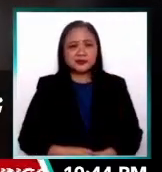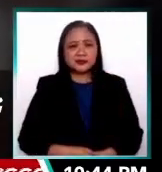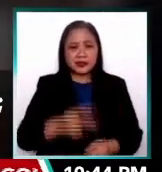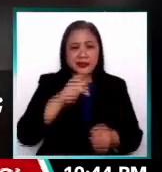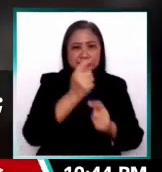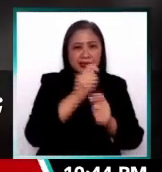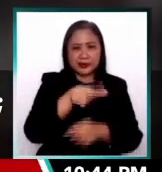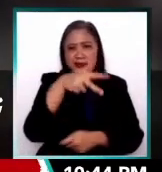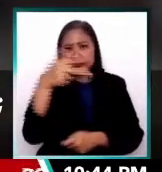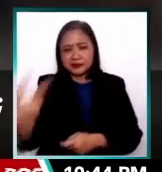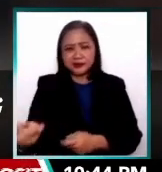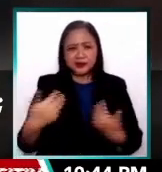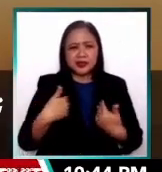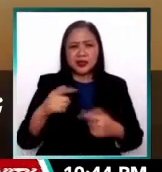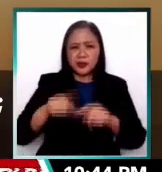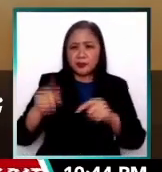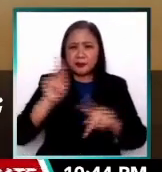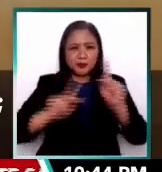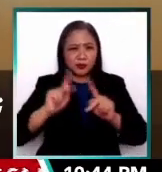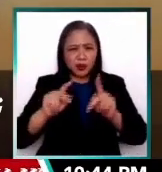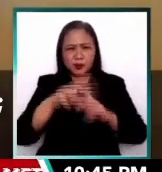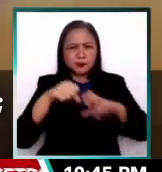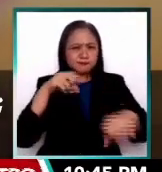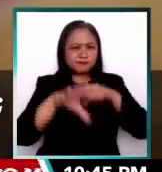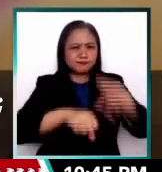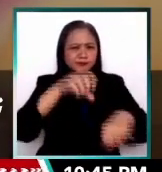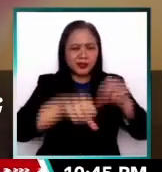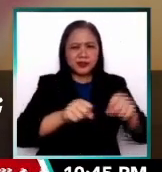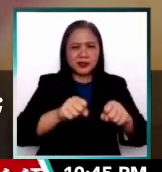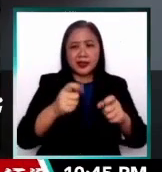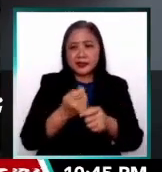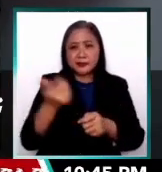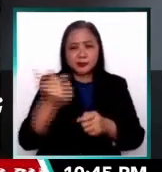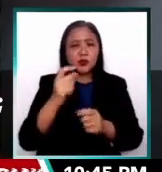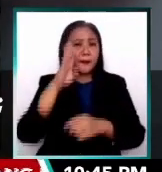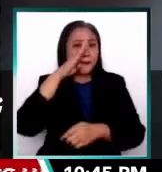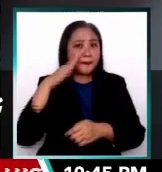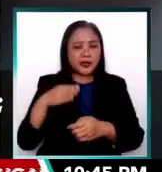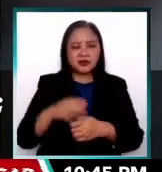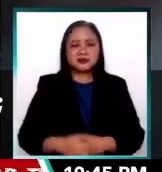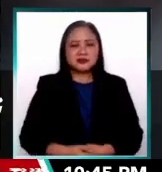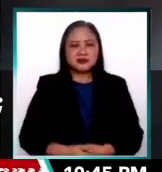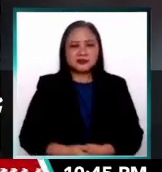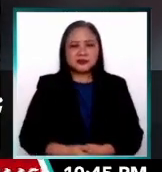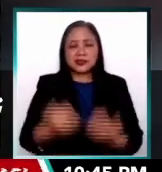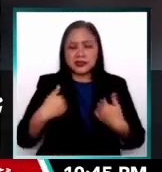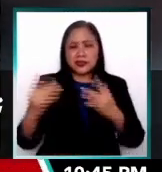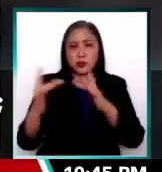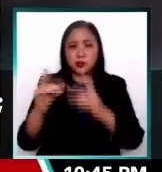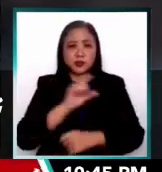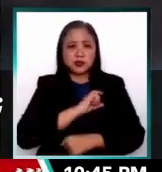naman maawat ang mga residente ang pinagkukuha ang mga tumapong bote ng beer sa kalsada. Nakipag-ugnayan na ang pulisya